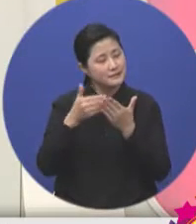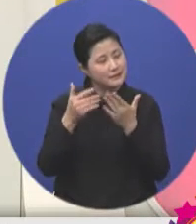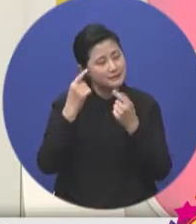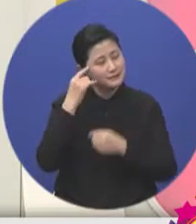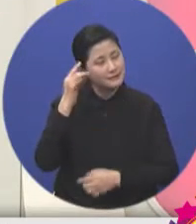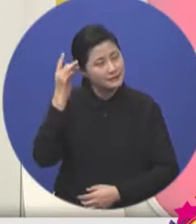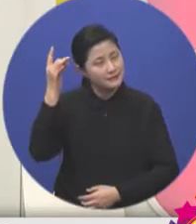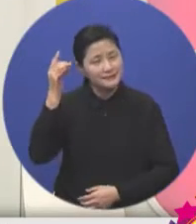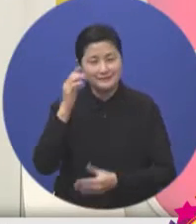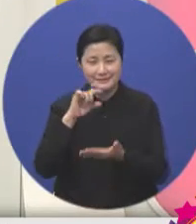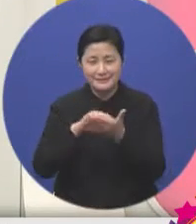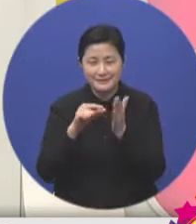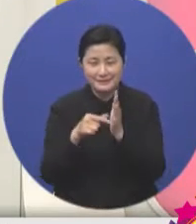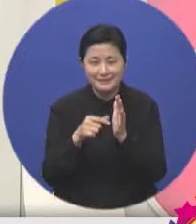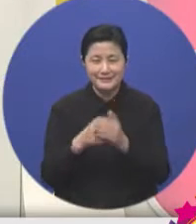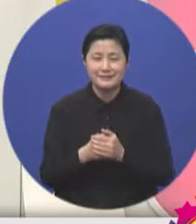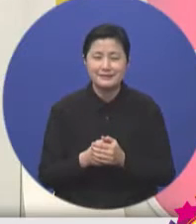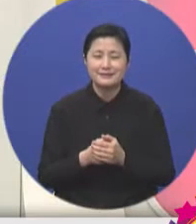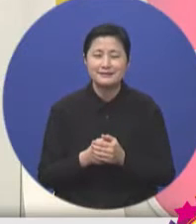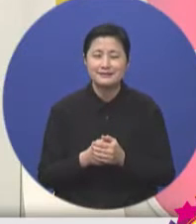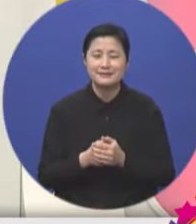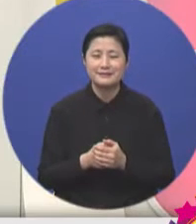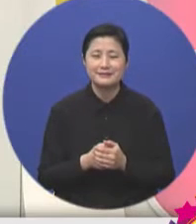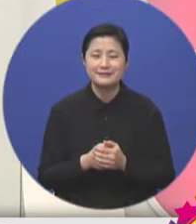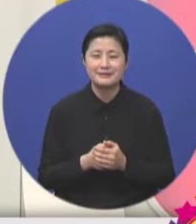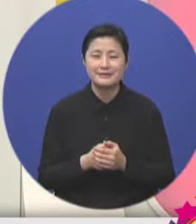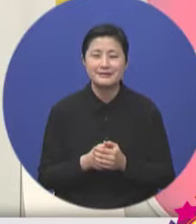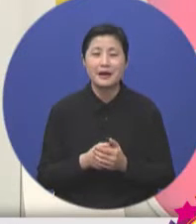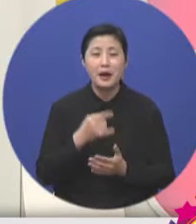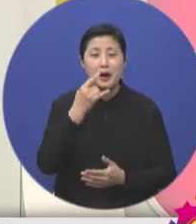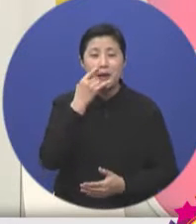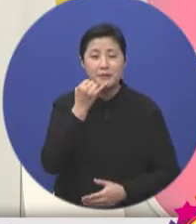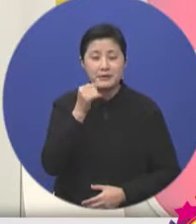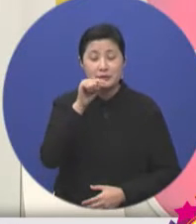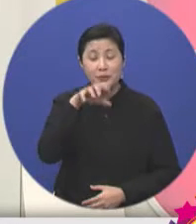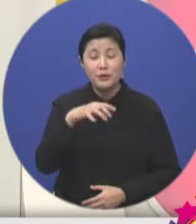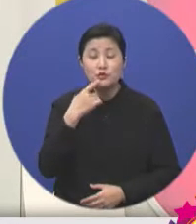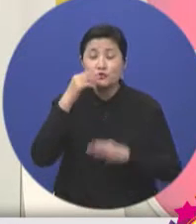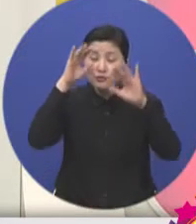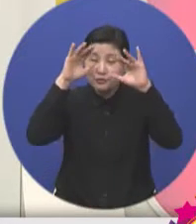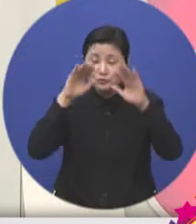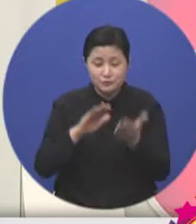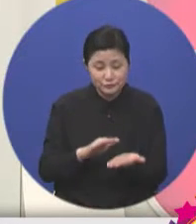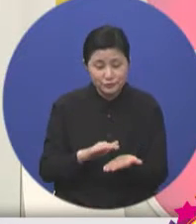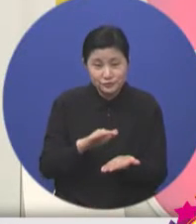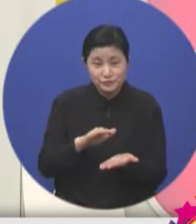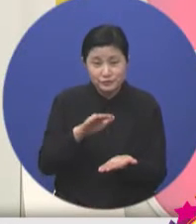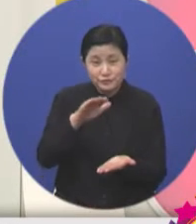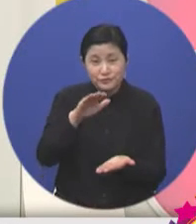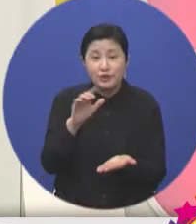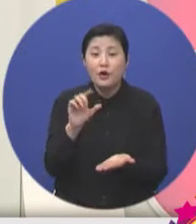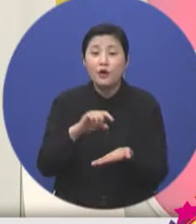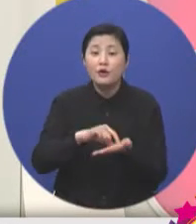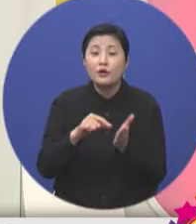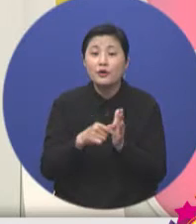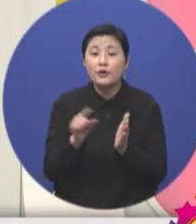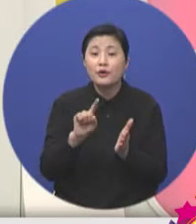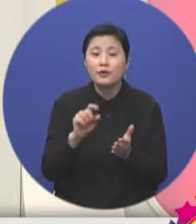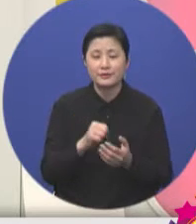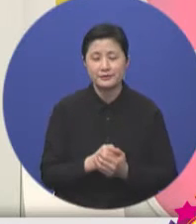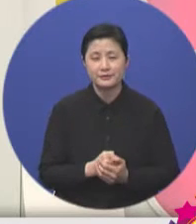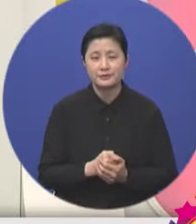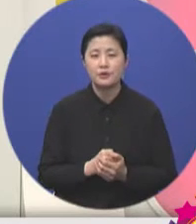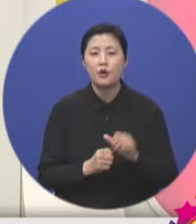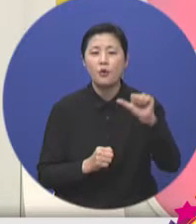그림이? 눈 내리는 날 여기 있으면 더 좋죠. 어머니 거기는 몇 센치 정도 왔어요 그러면 눈이? 눈 몇